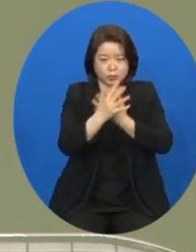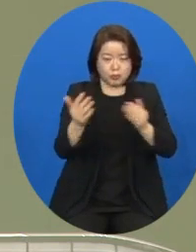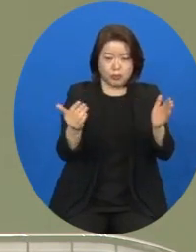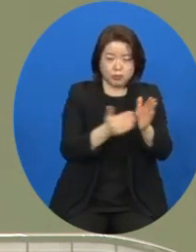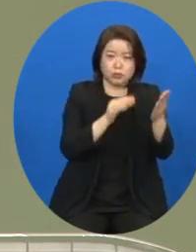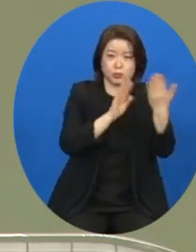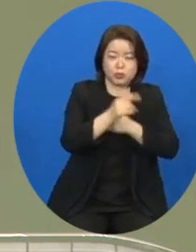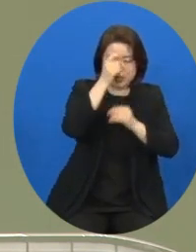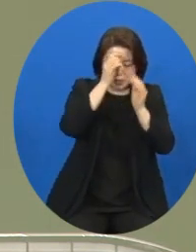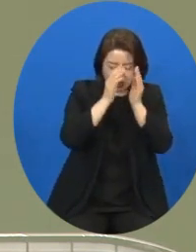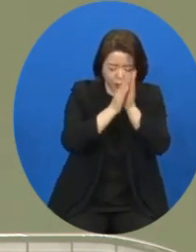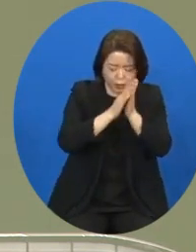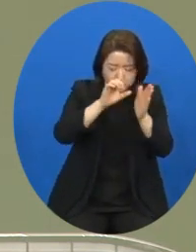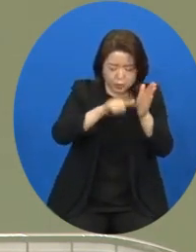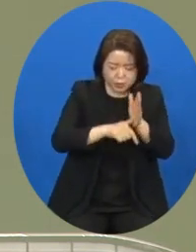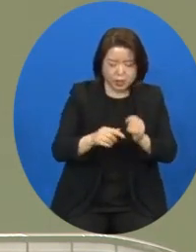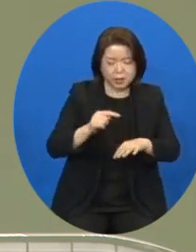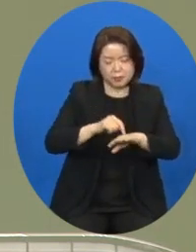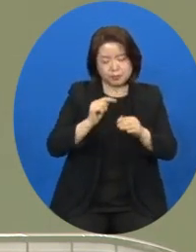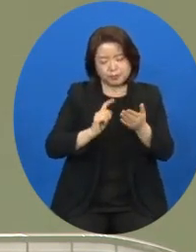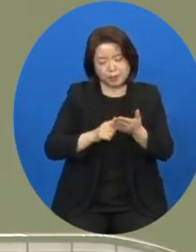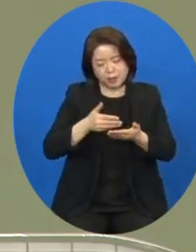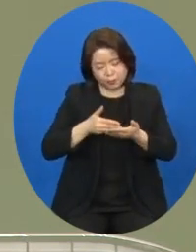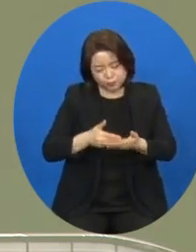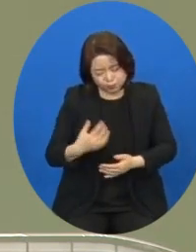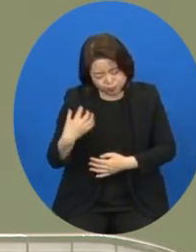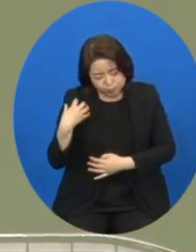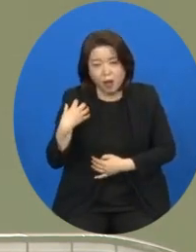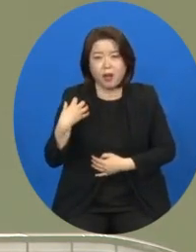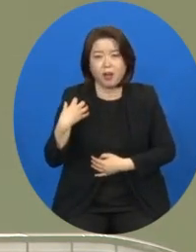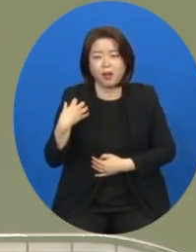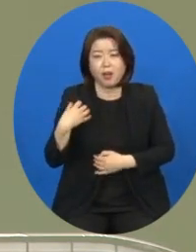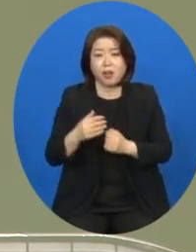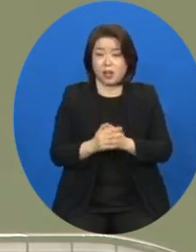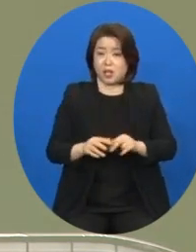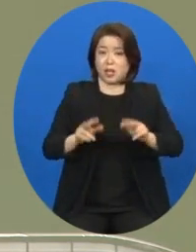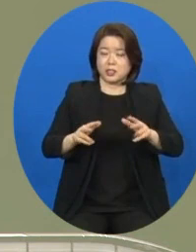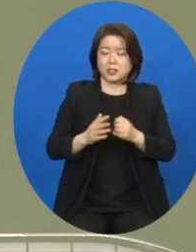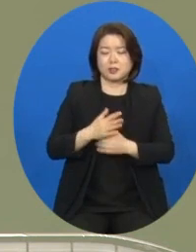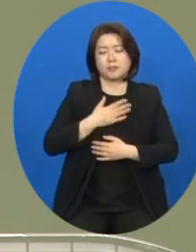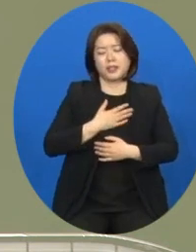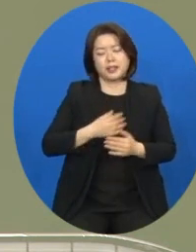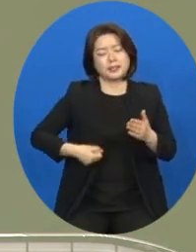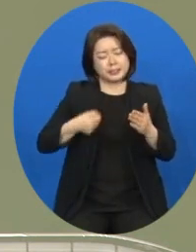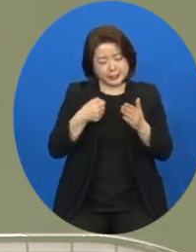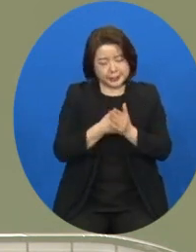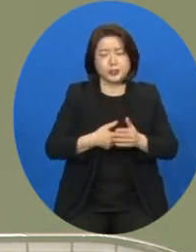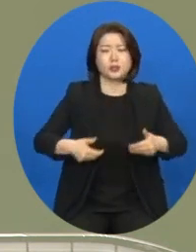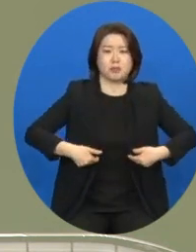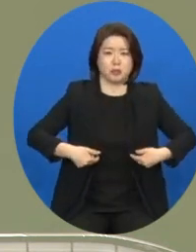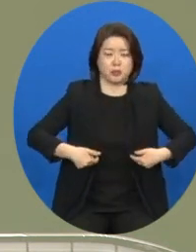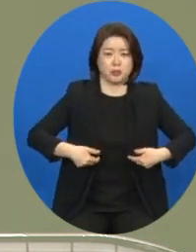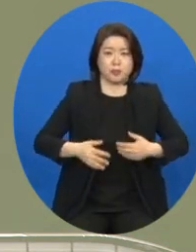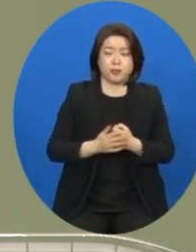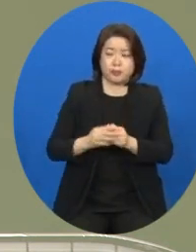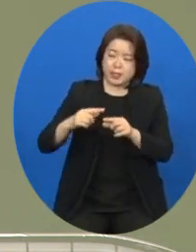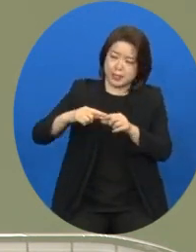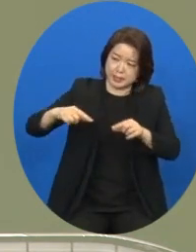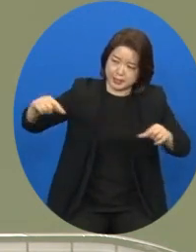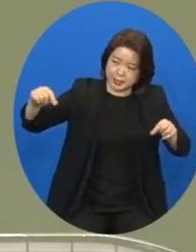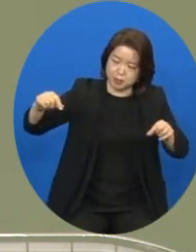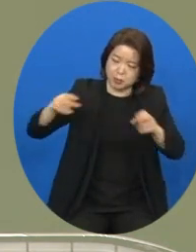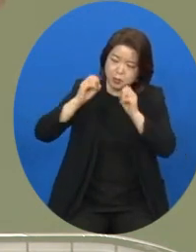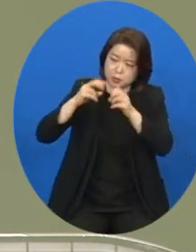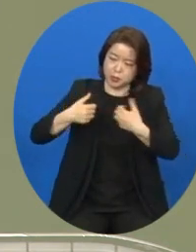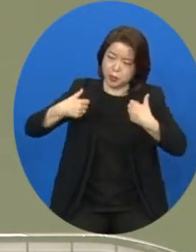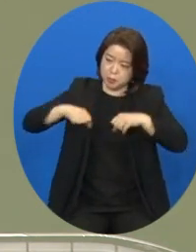시간에 너무 마음이 무겁더래요. 지금은 이제는 결정을 해야 될 때. 일본 선교